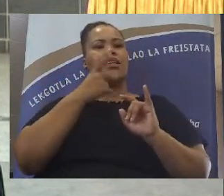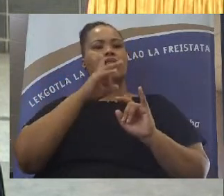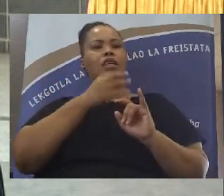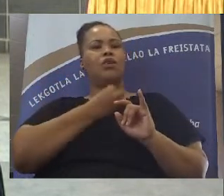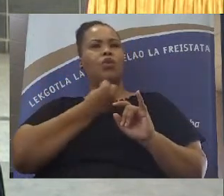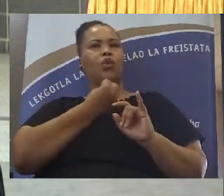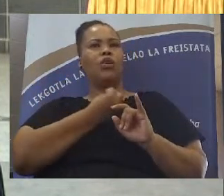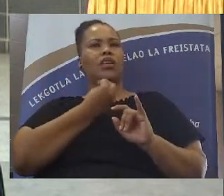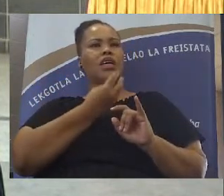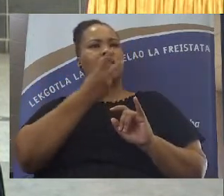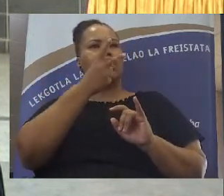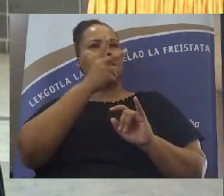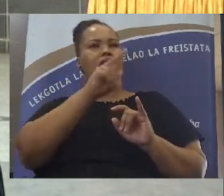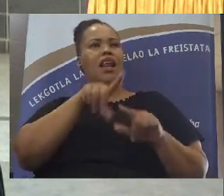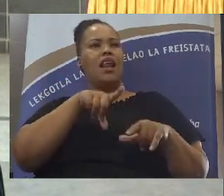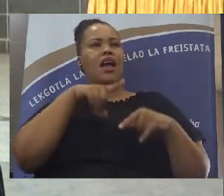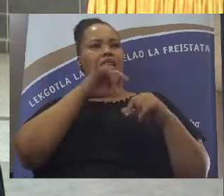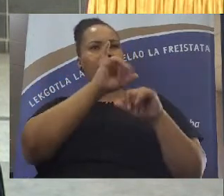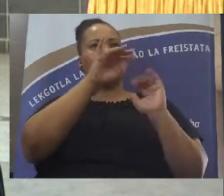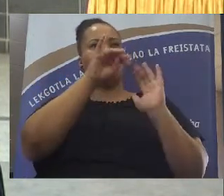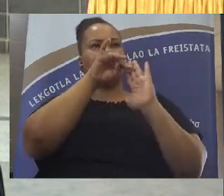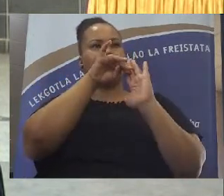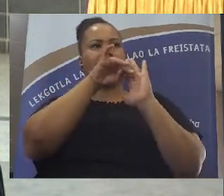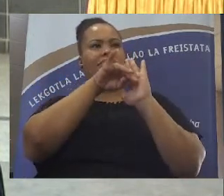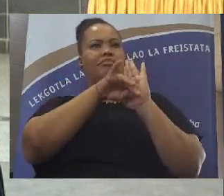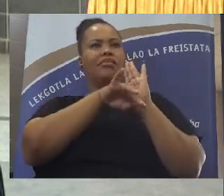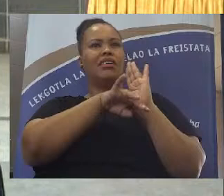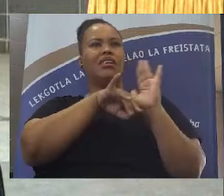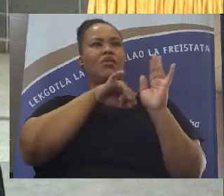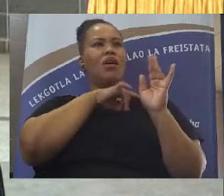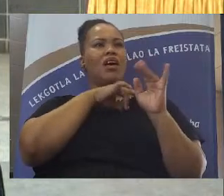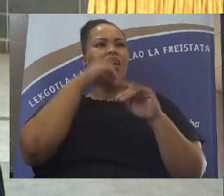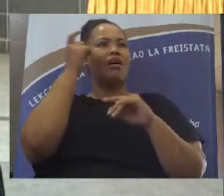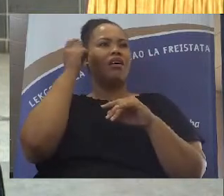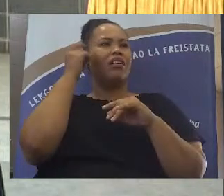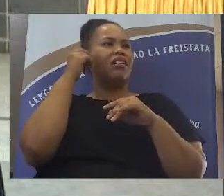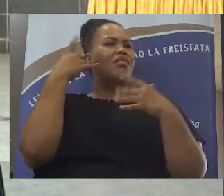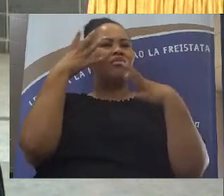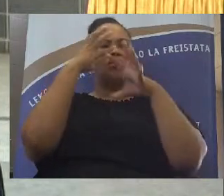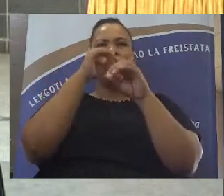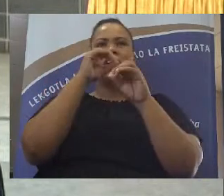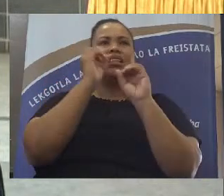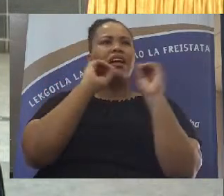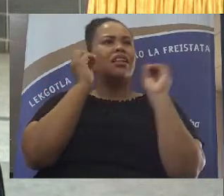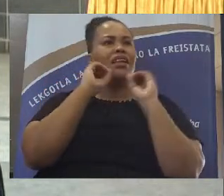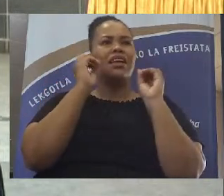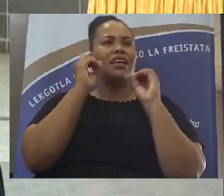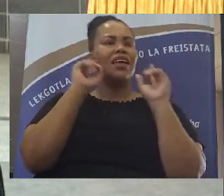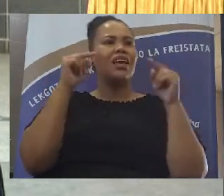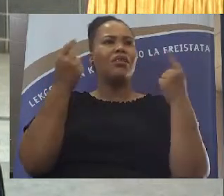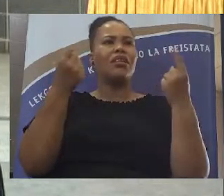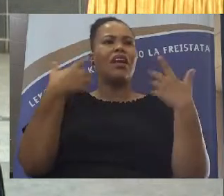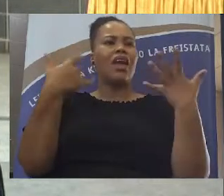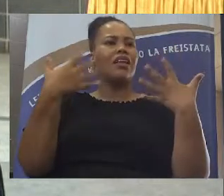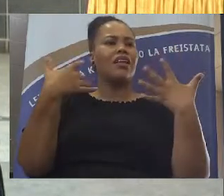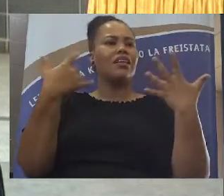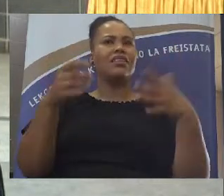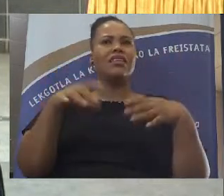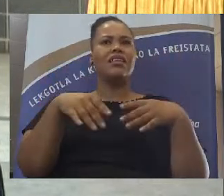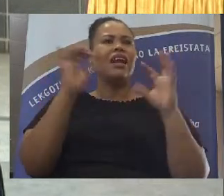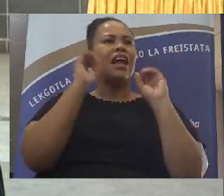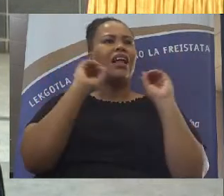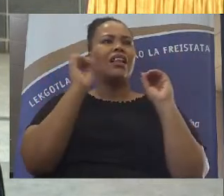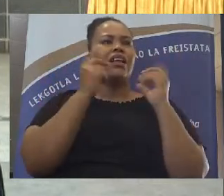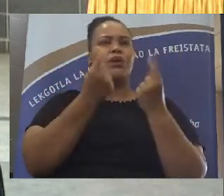se lewe wat so agteruit gaan. Want daar's niks wat hulle se brein kan op fokus nie. Hulle se hande te